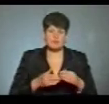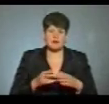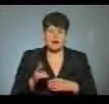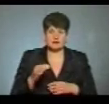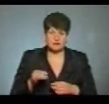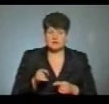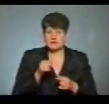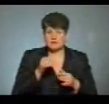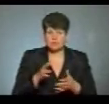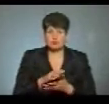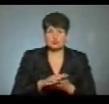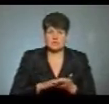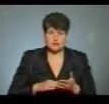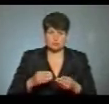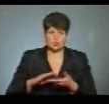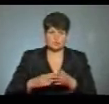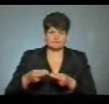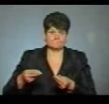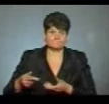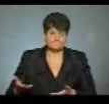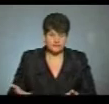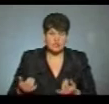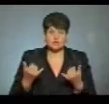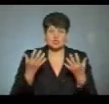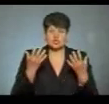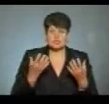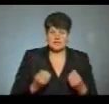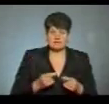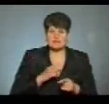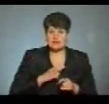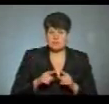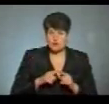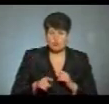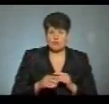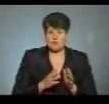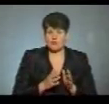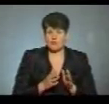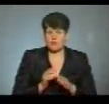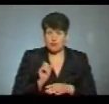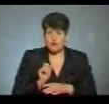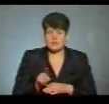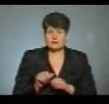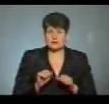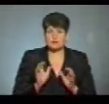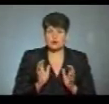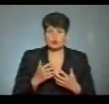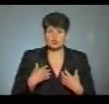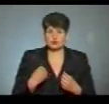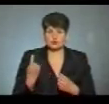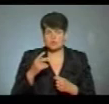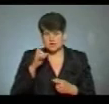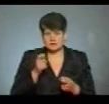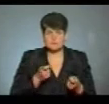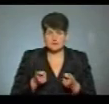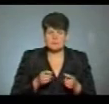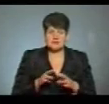не могли в подальшому законтрактуватися. Але на сьогоднішній день в терміновому порядку Департамент охорони здоров'я, обласної адміністрації